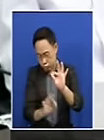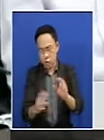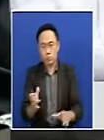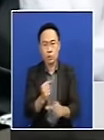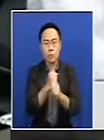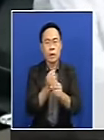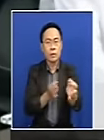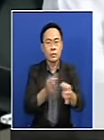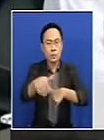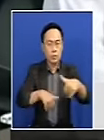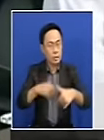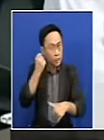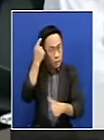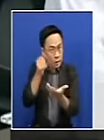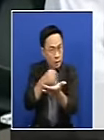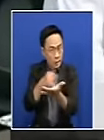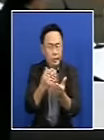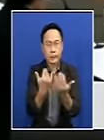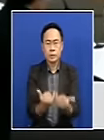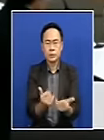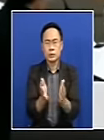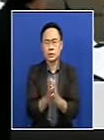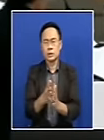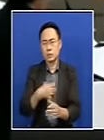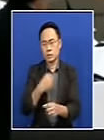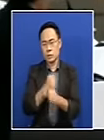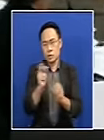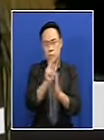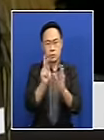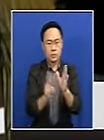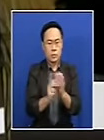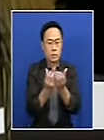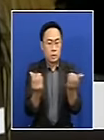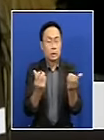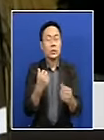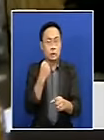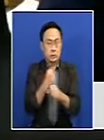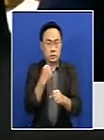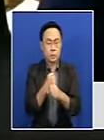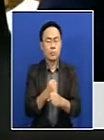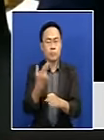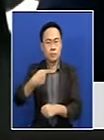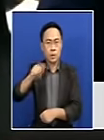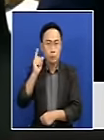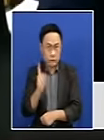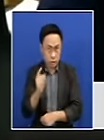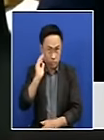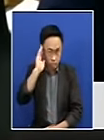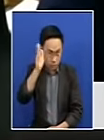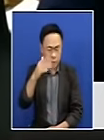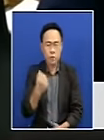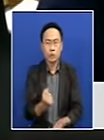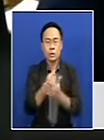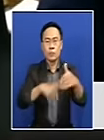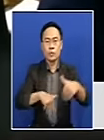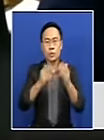ใจกับพี่น้องประชาชนย้ำถึงเจตนาที่ต้องการให้ร่างรัฐธรรมนูญฉบับนี้เป็นกฎหมายที่เกิดประโยชน์ในระยะยาว